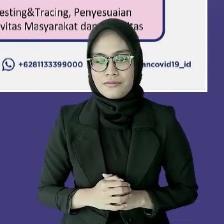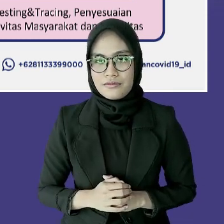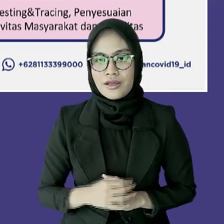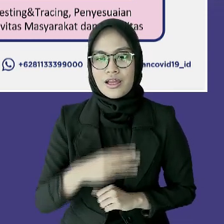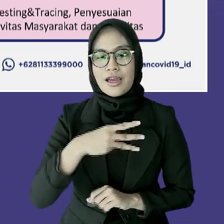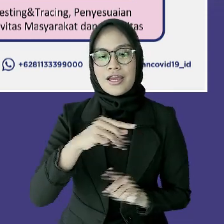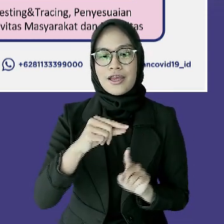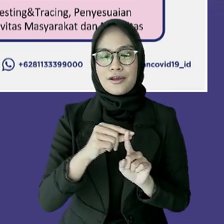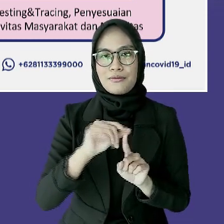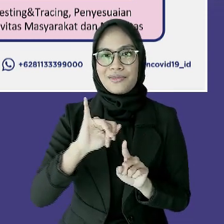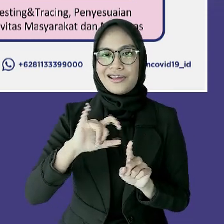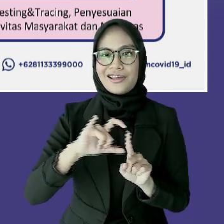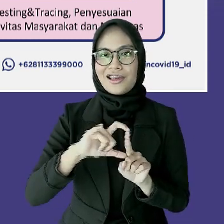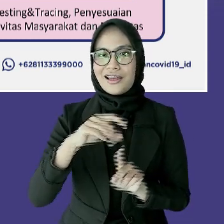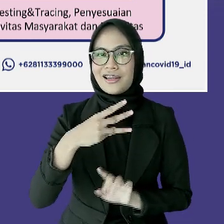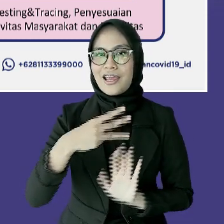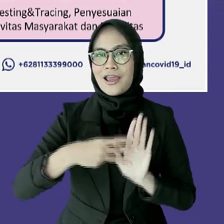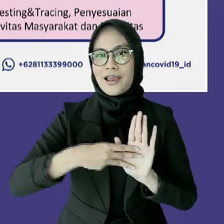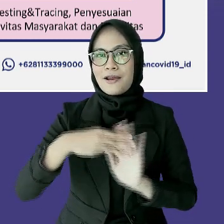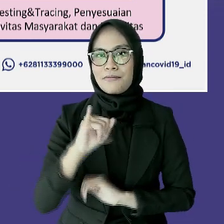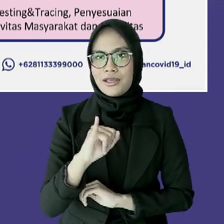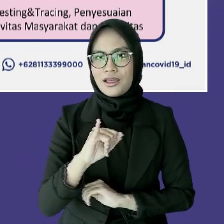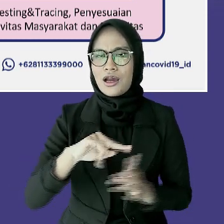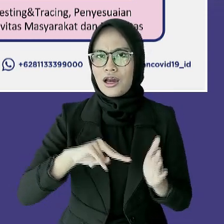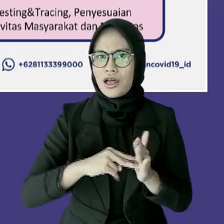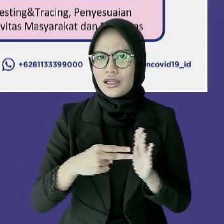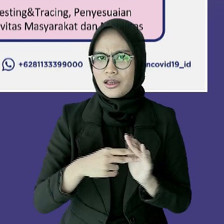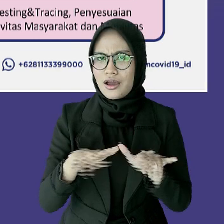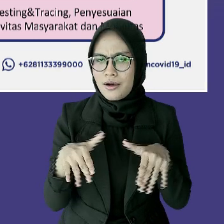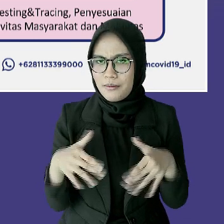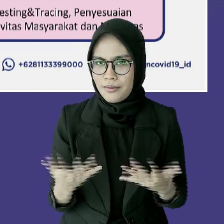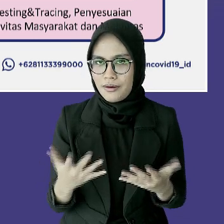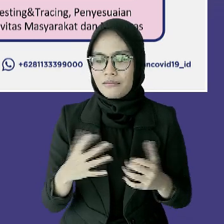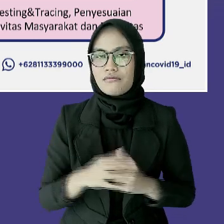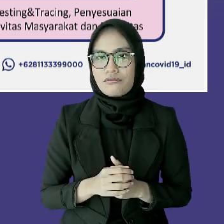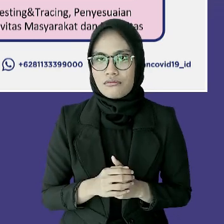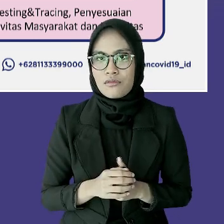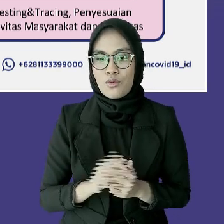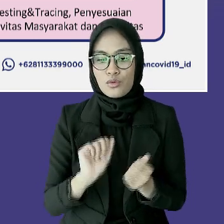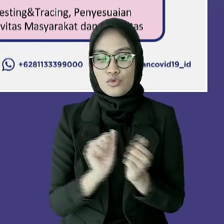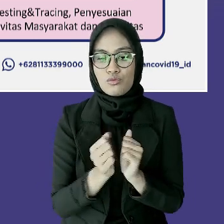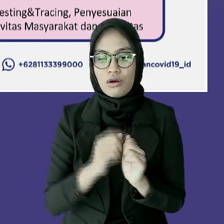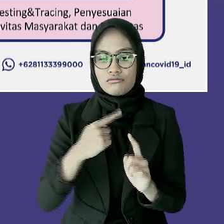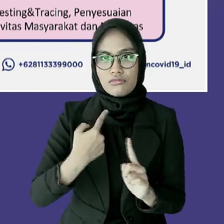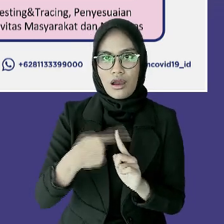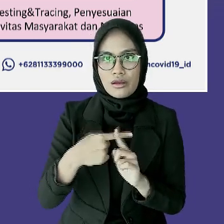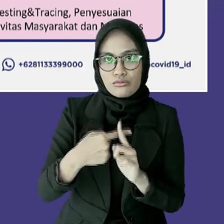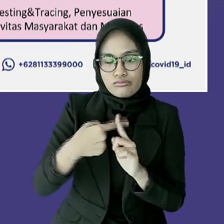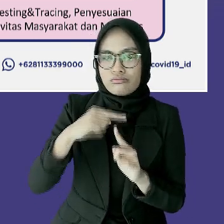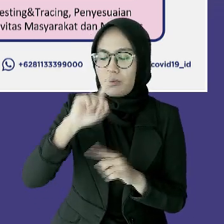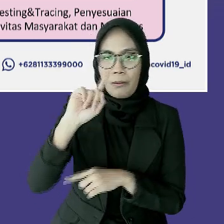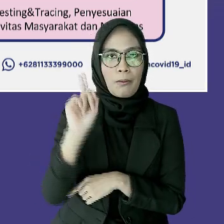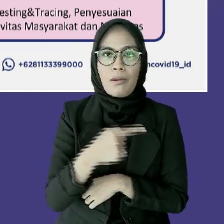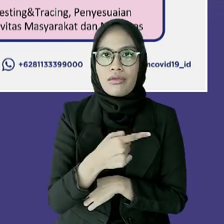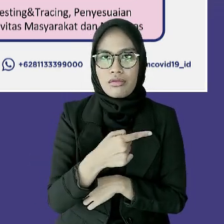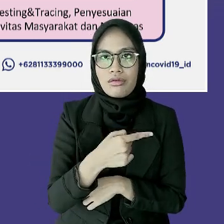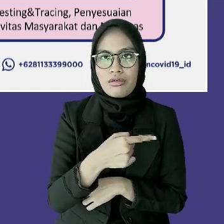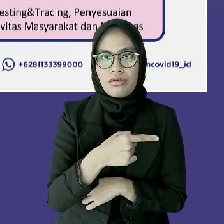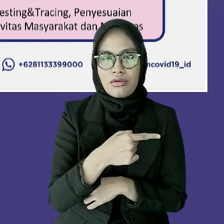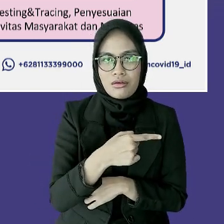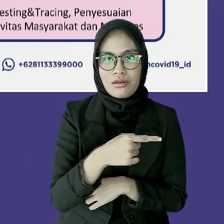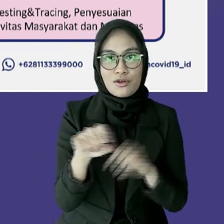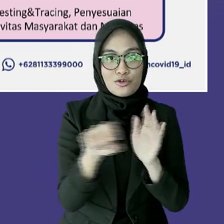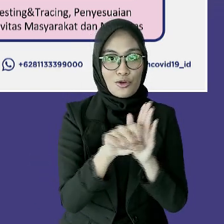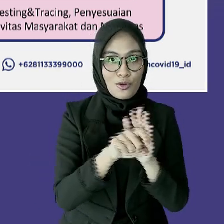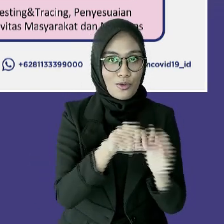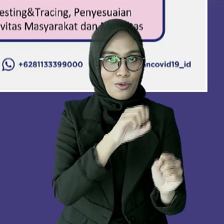epidemi, yang berarti kondisi di mana peningkatan kasus yang cepat di wilayah tertentu. Contohnya